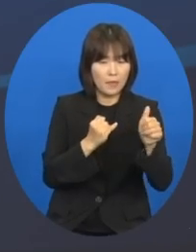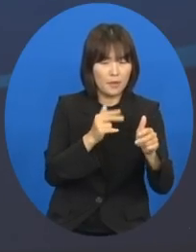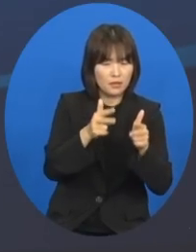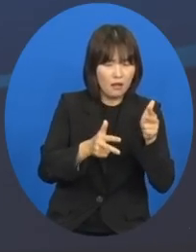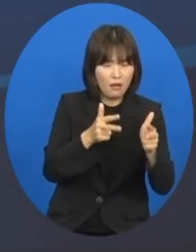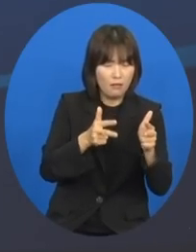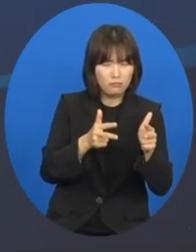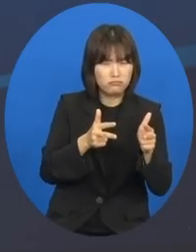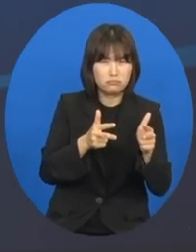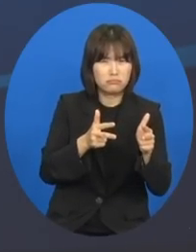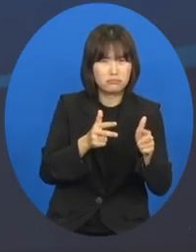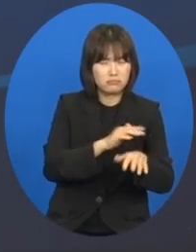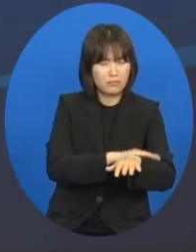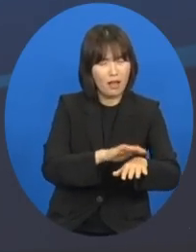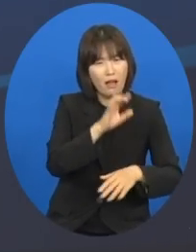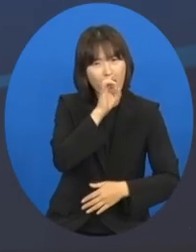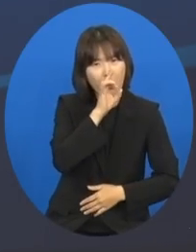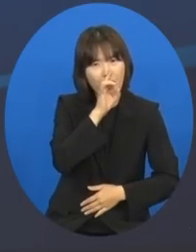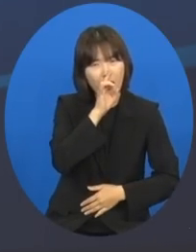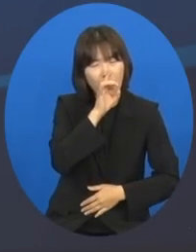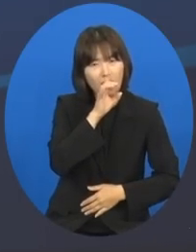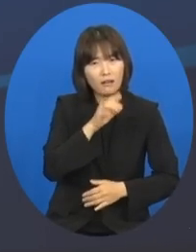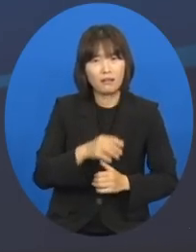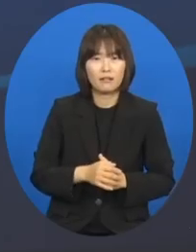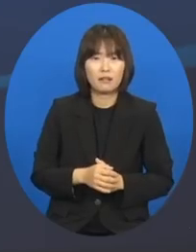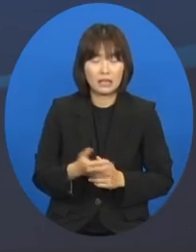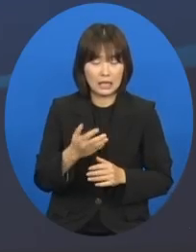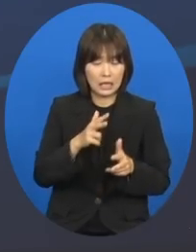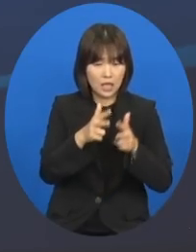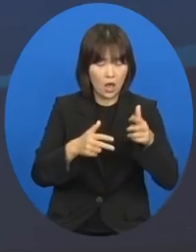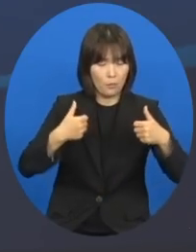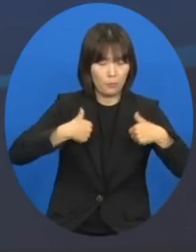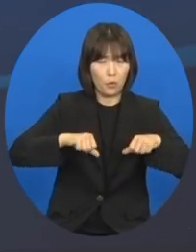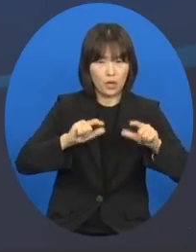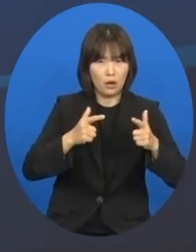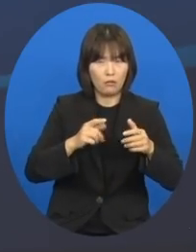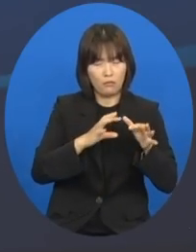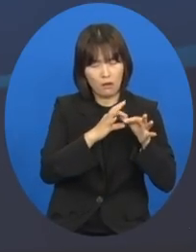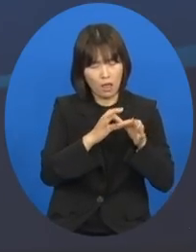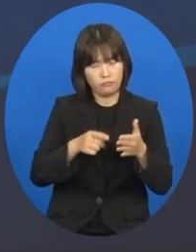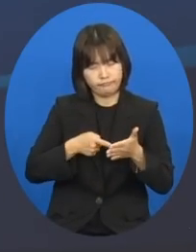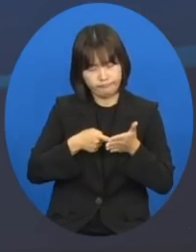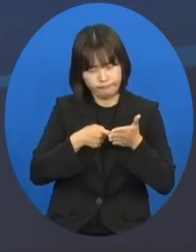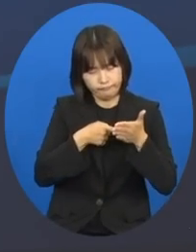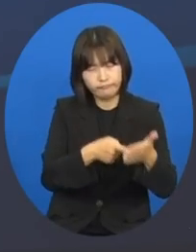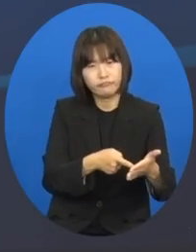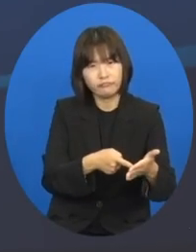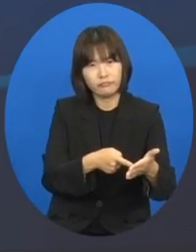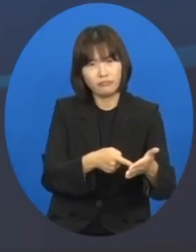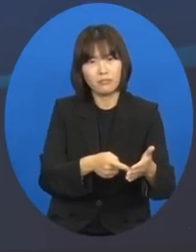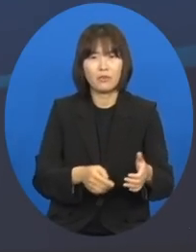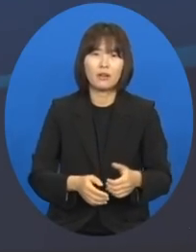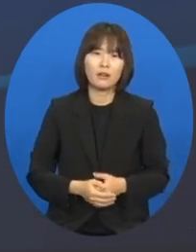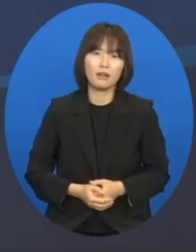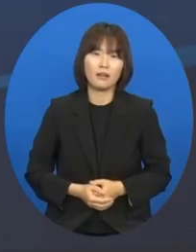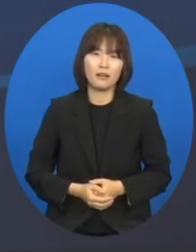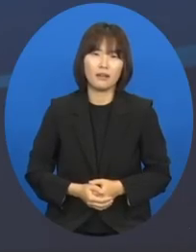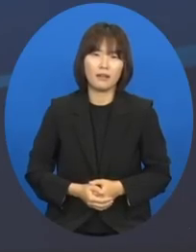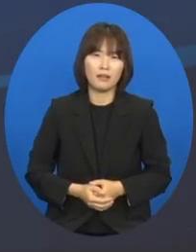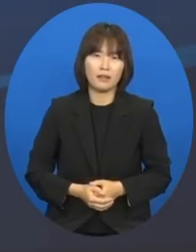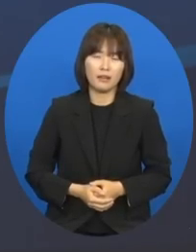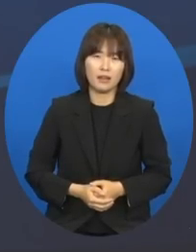안 되는 거야 그런데도 그 사업을 포기하지 않고 난 이걸 해야겠다는 거예요 계속